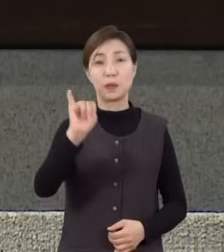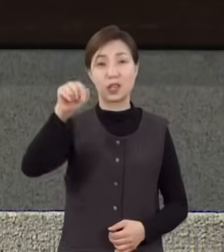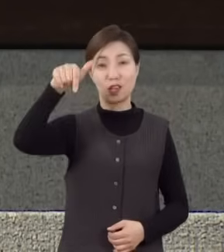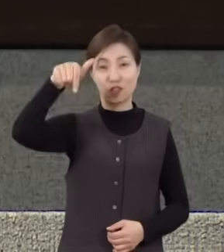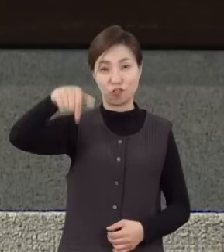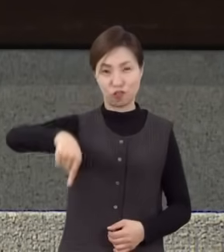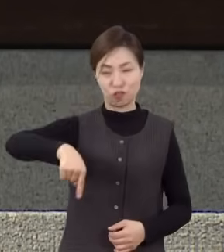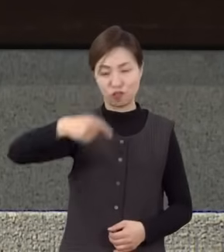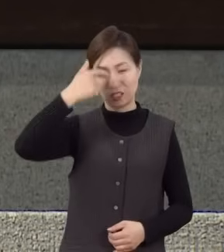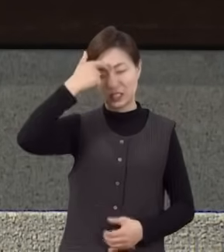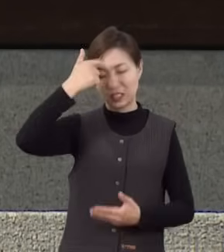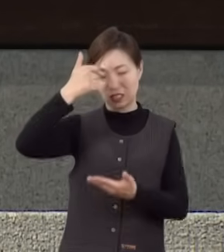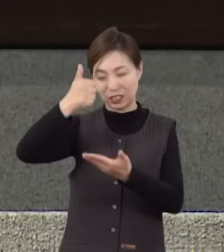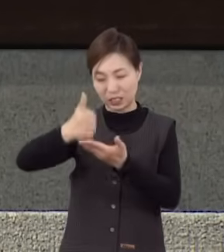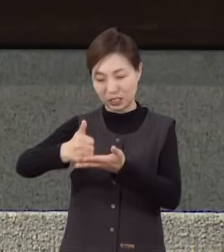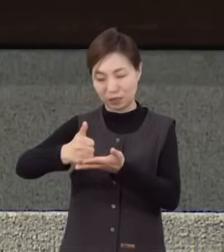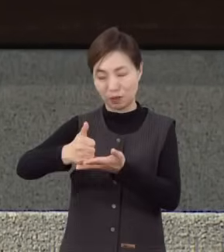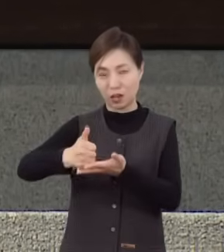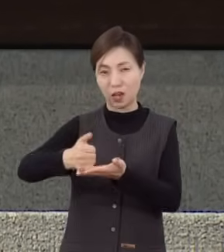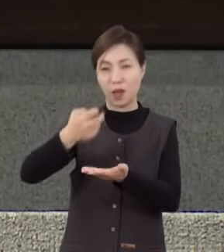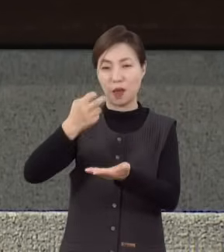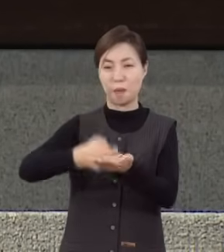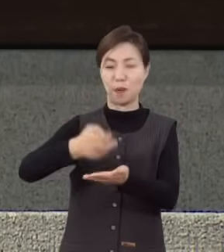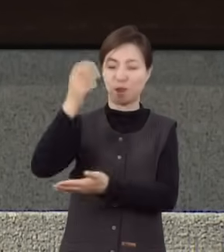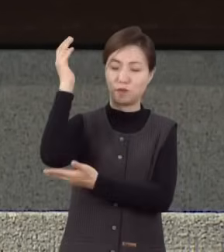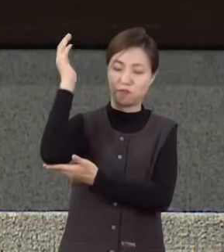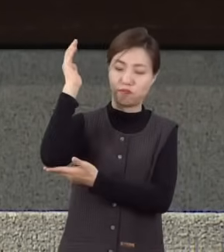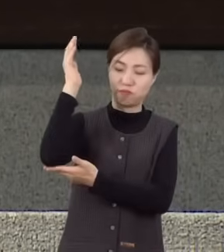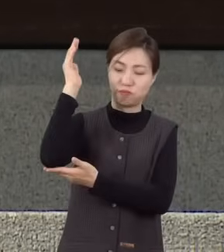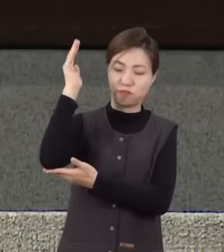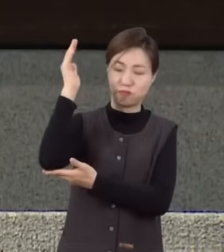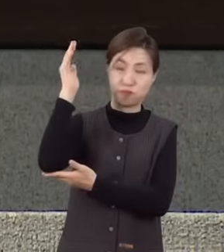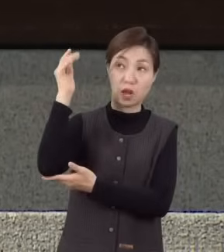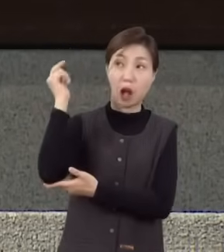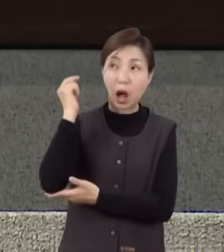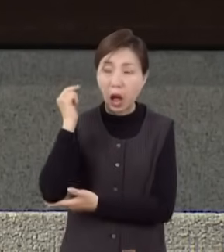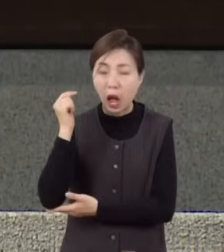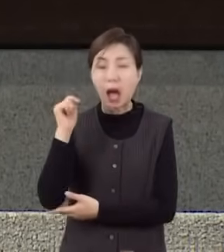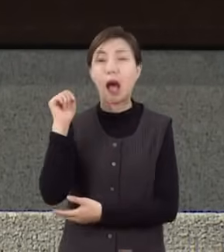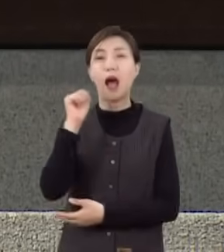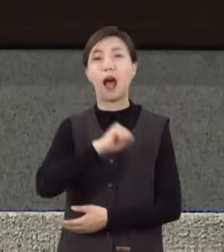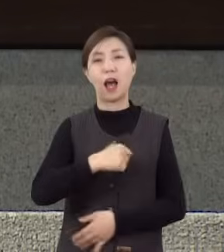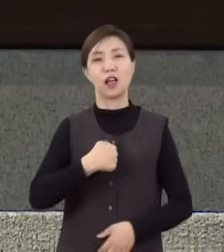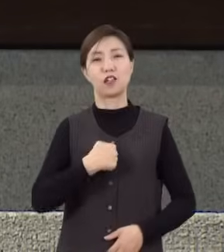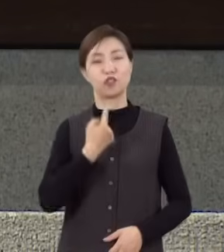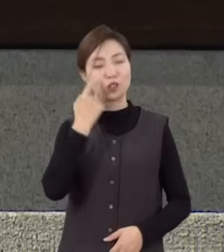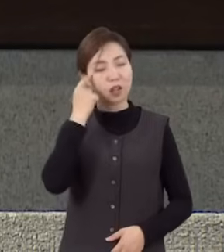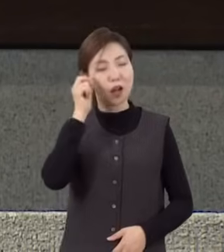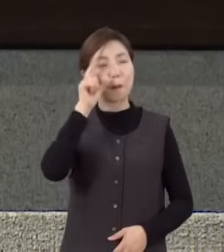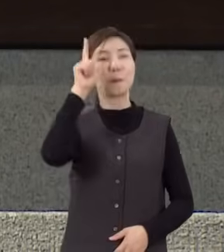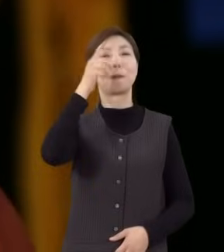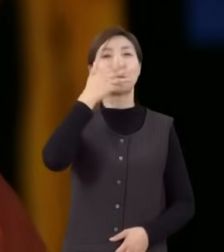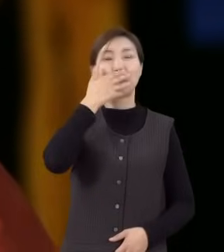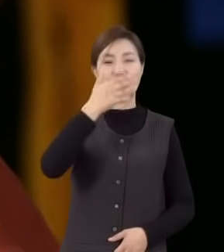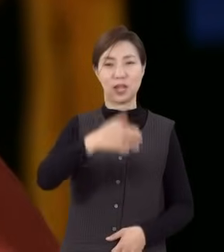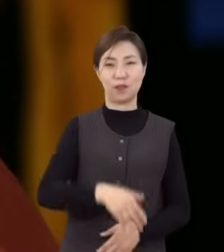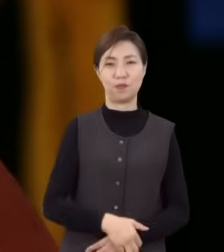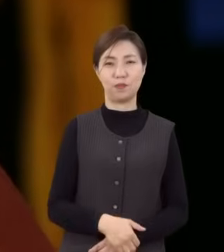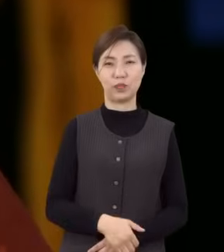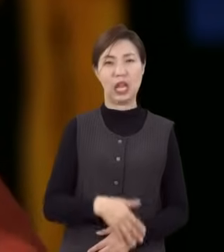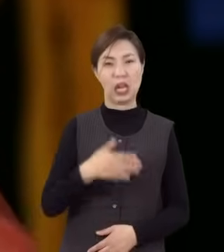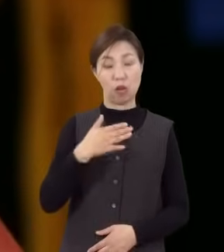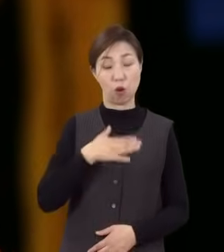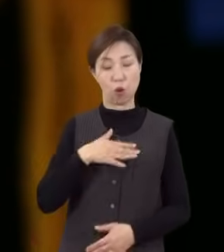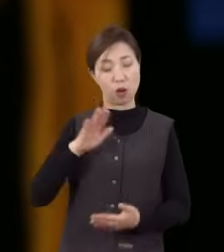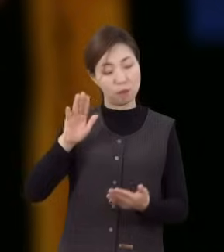어느 비구 스님의 법문을 듣고 감동받아서 스스로 이와 같이 서원을 세운대요.